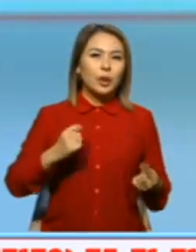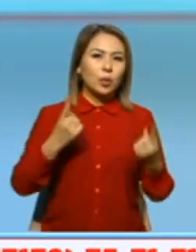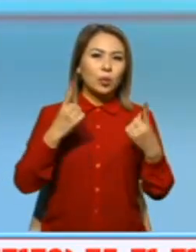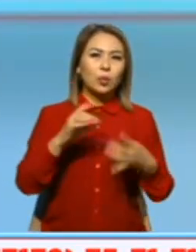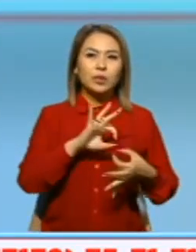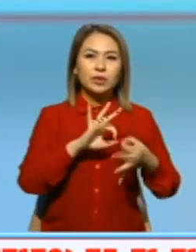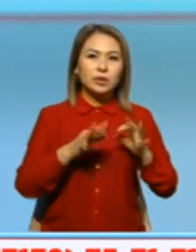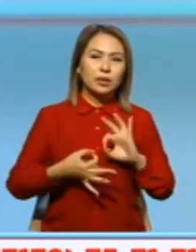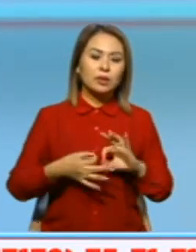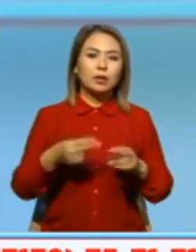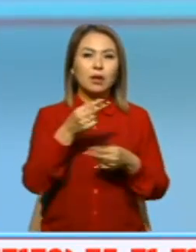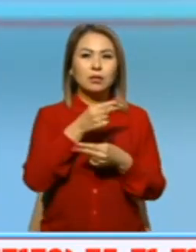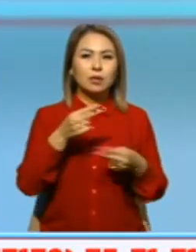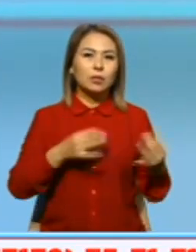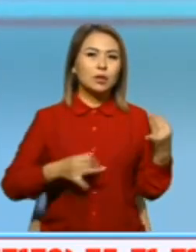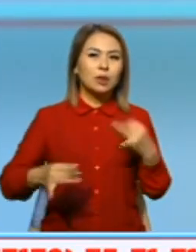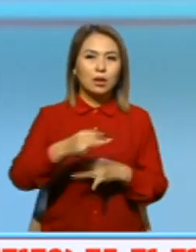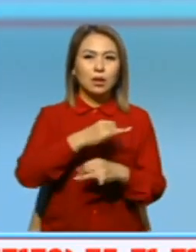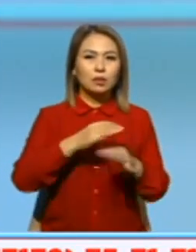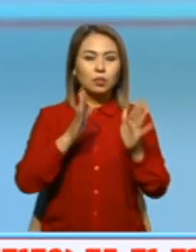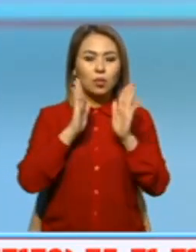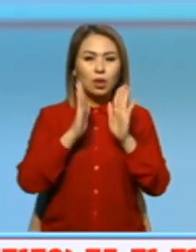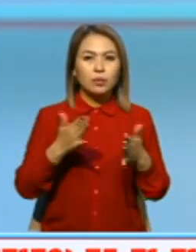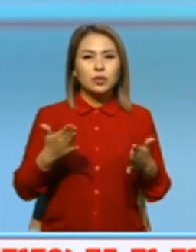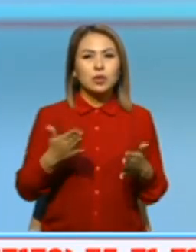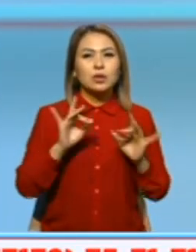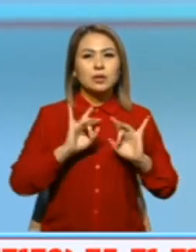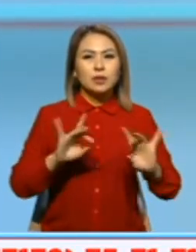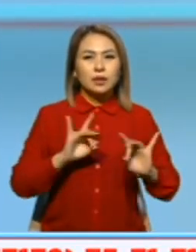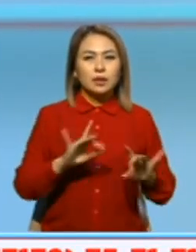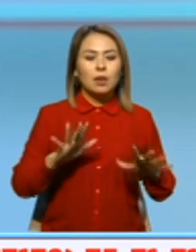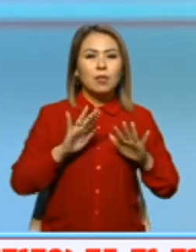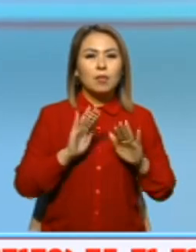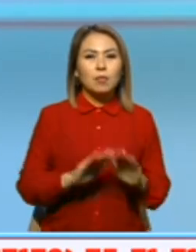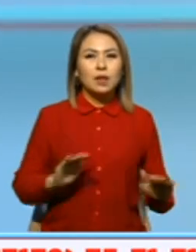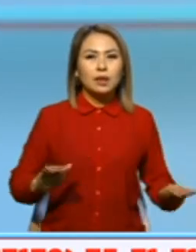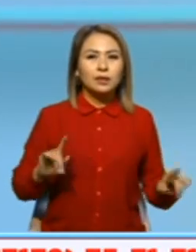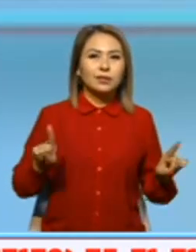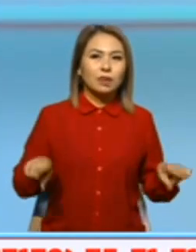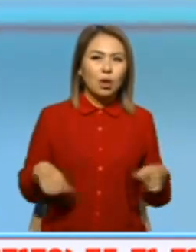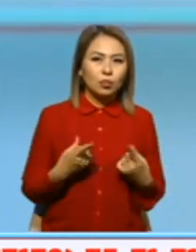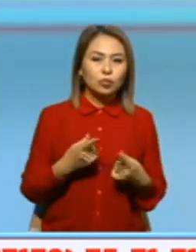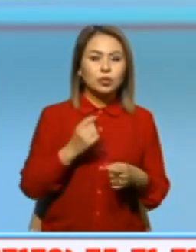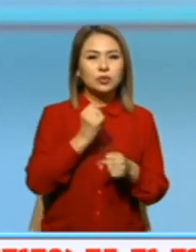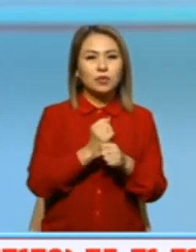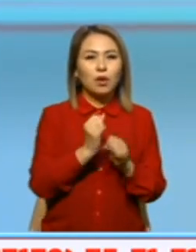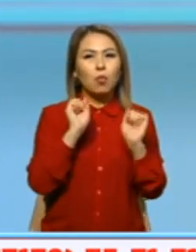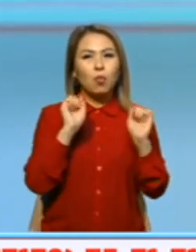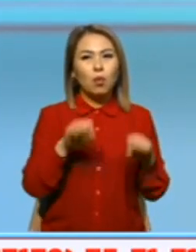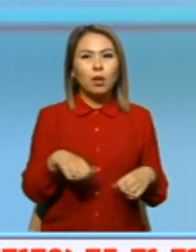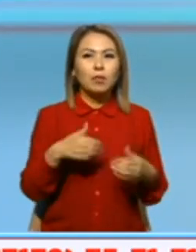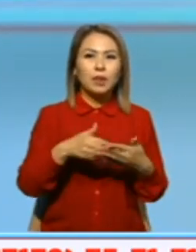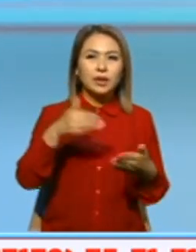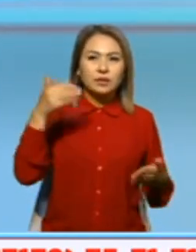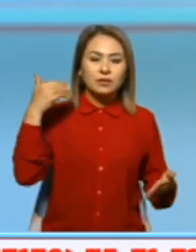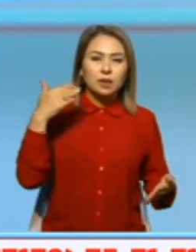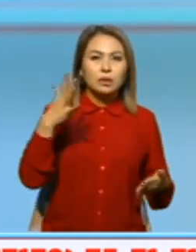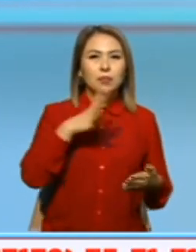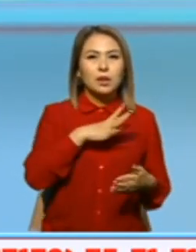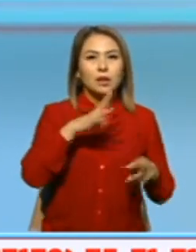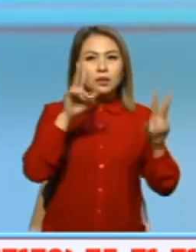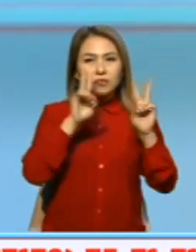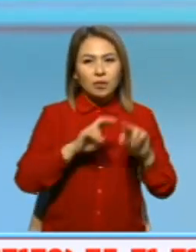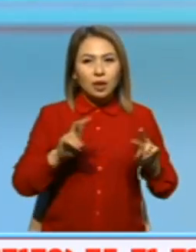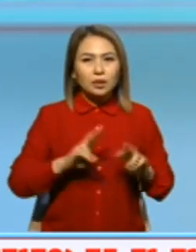тақырыптарды талқылайтын боламыз. Осы студияда бүгін баланың дамуы, ауруларды алдын алуға бола ма деген сұрақтарға генетик, невролог,